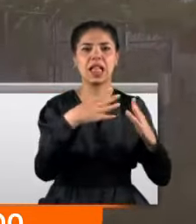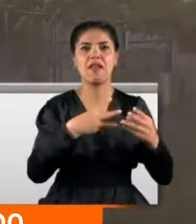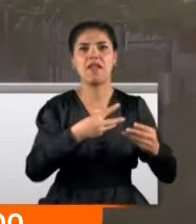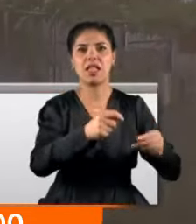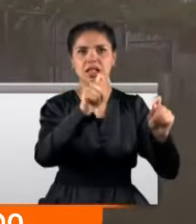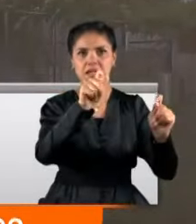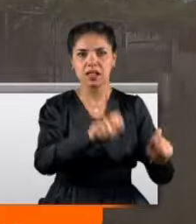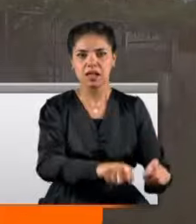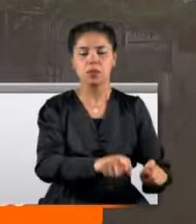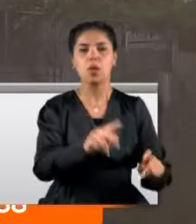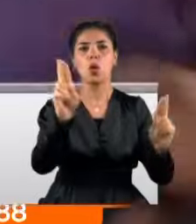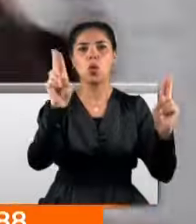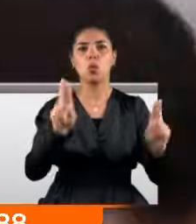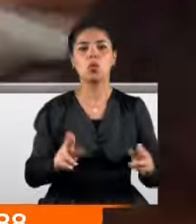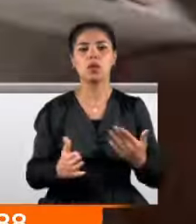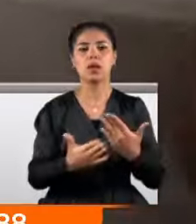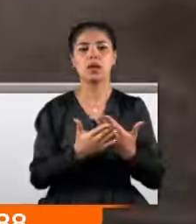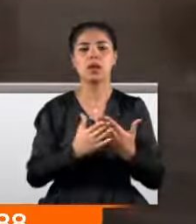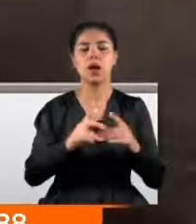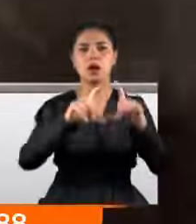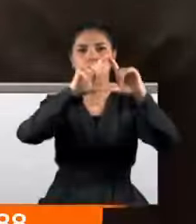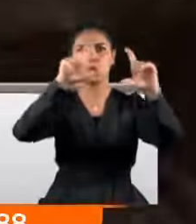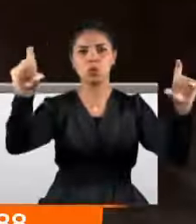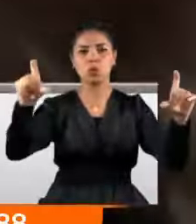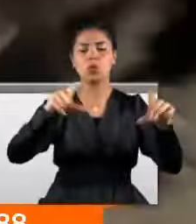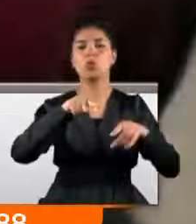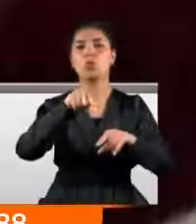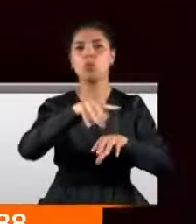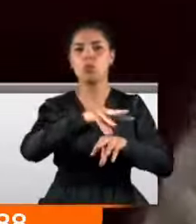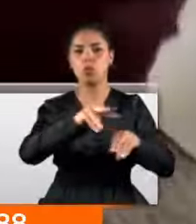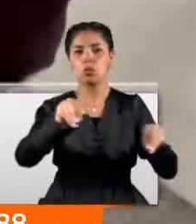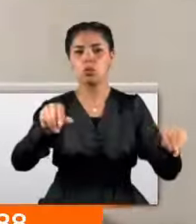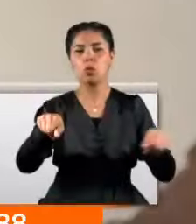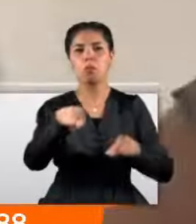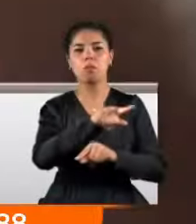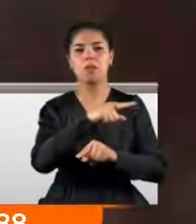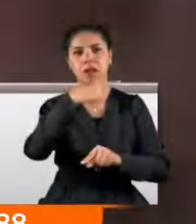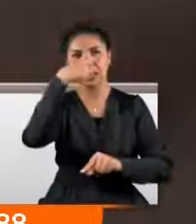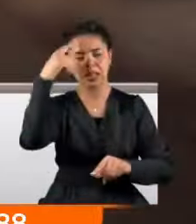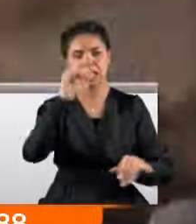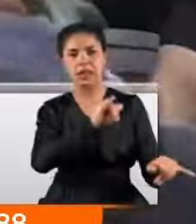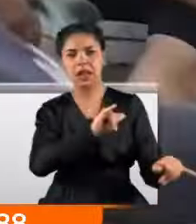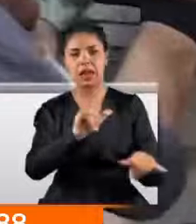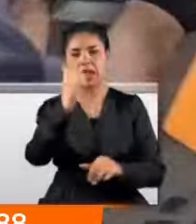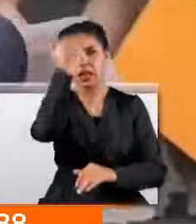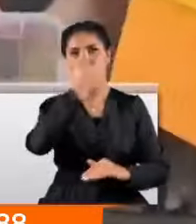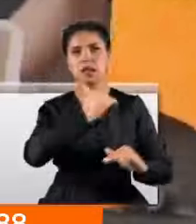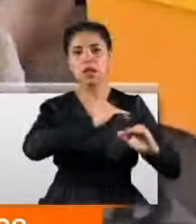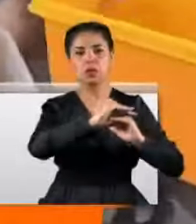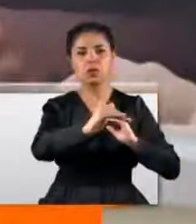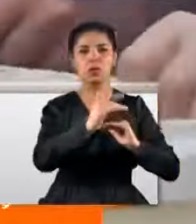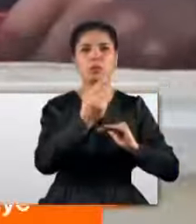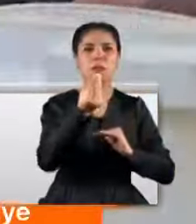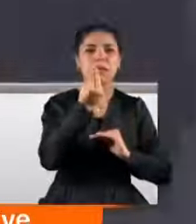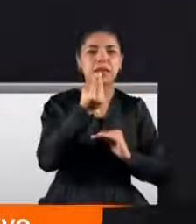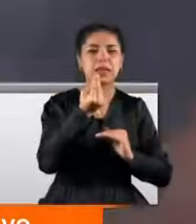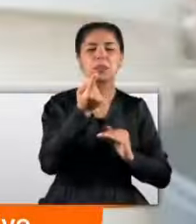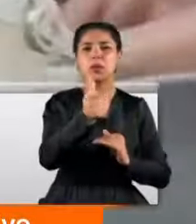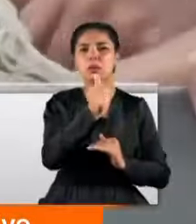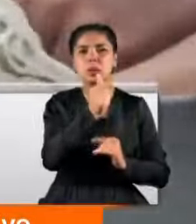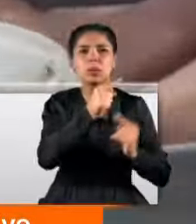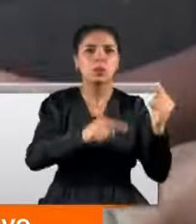ediyorlar. Uluslararası yardım kuruluşları da bulundukları toprakların kaderinden kaçamıyor. Gazzelilerse bir kap yemeğe bir